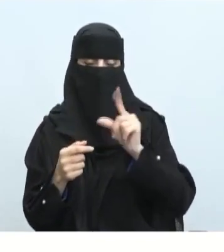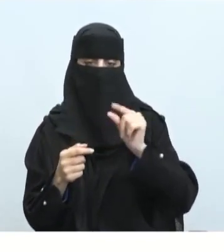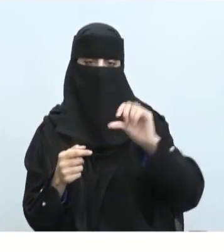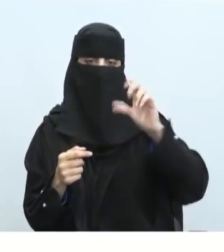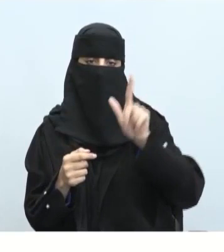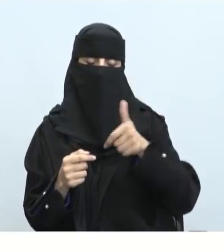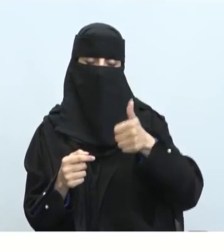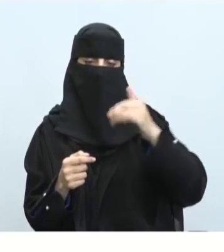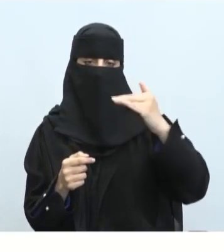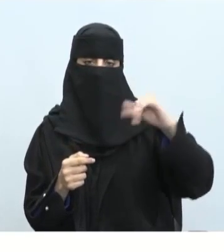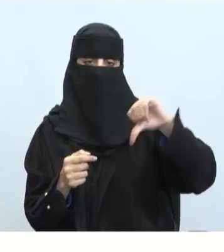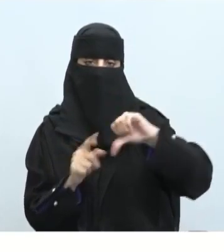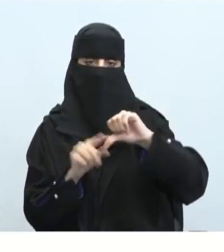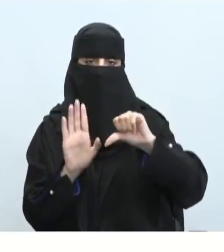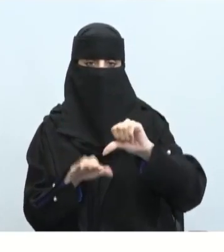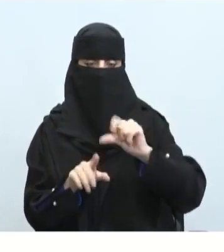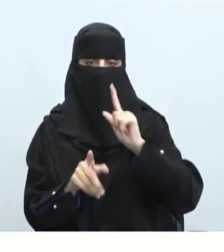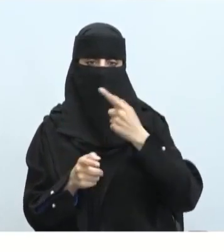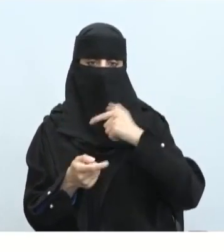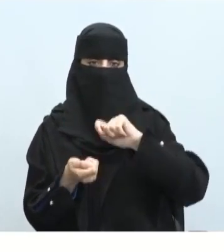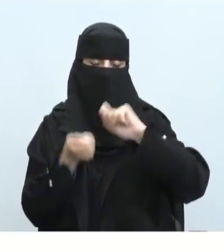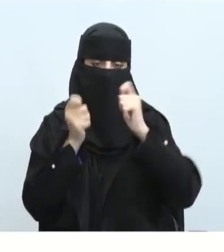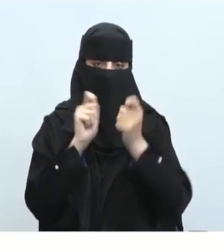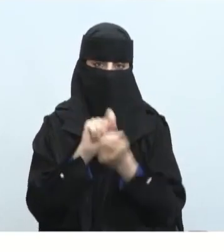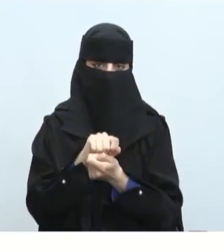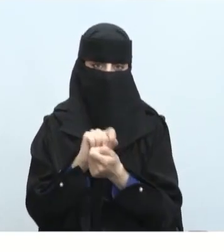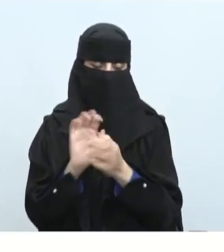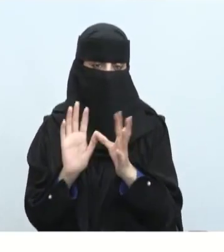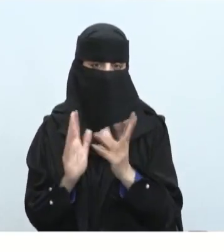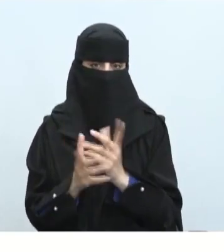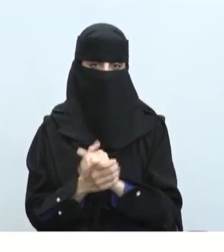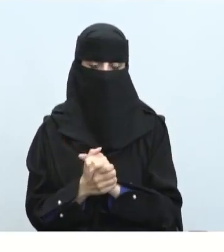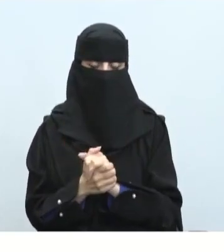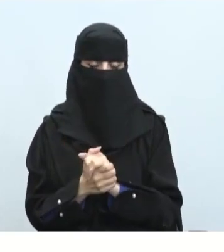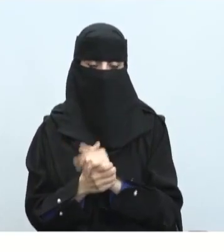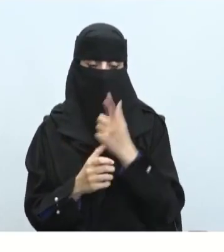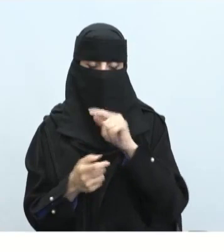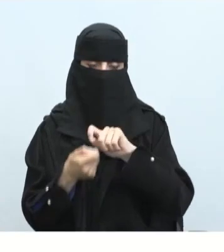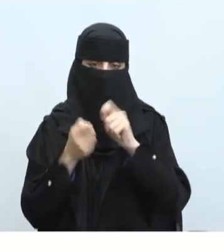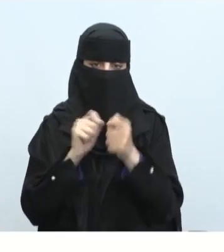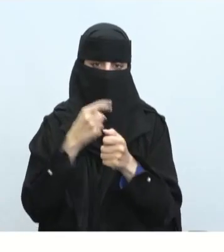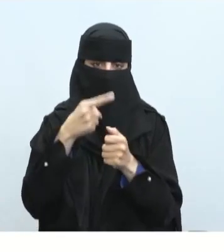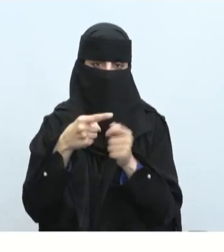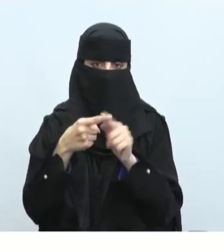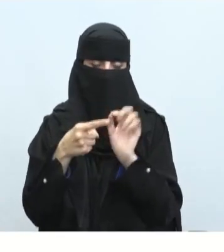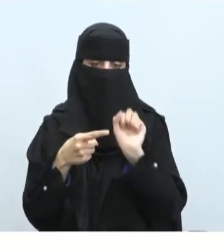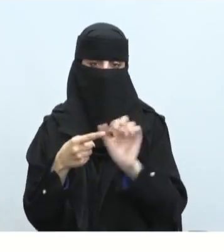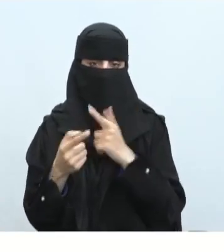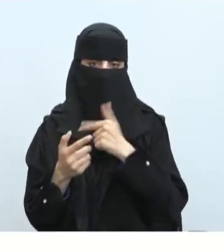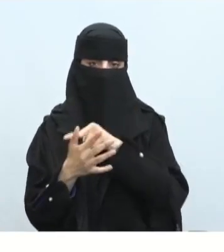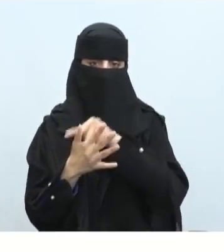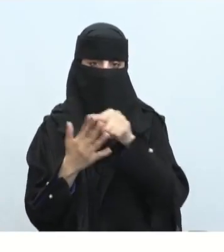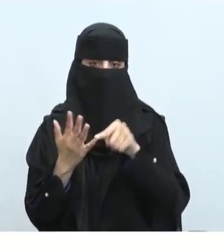فانه سيكون منصوبا علامه نصب الاسماء الخمسه هي